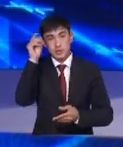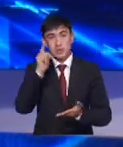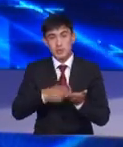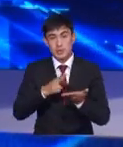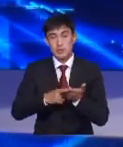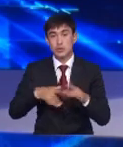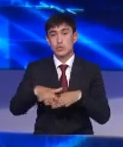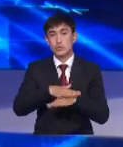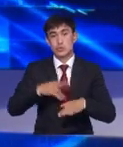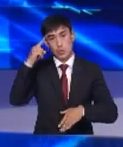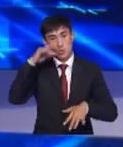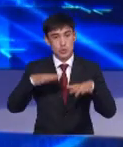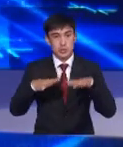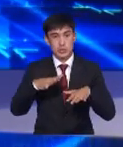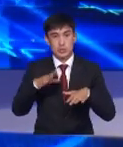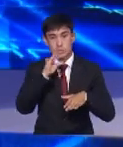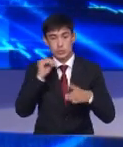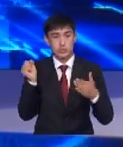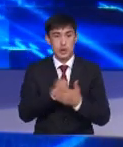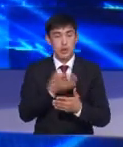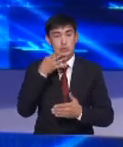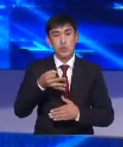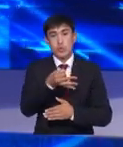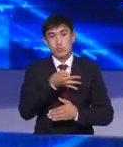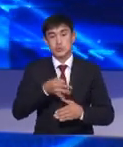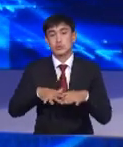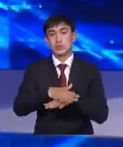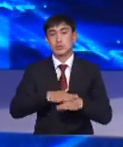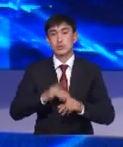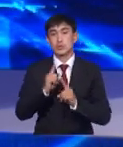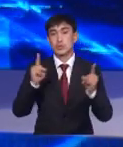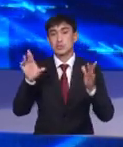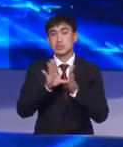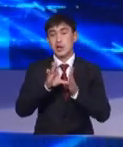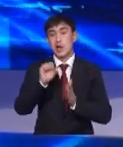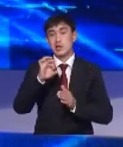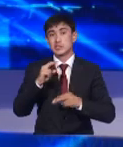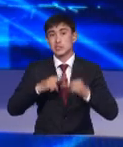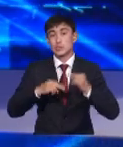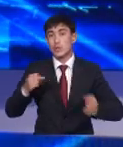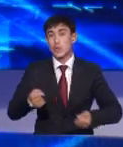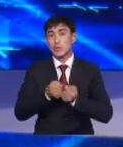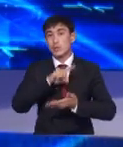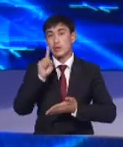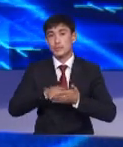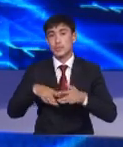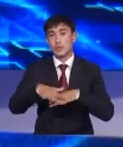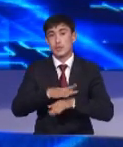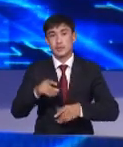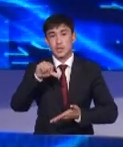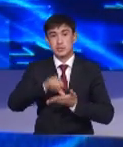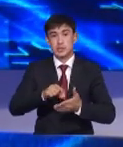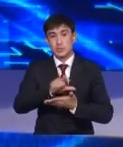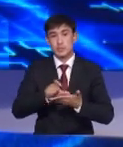жұртшылық көкейіндегі күдікті сейілте алды ма? Алматы облысы тұрғындары алып станса салуды қолдай ма? Қоғамдық тыңдалымға қатысқан